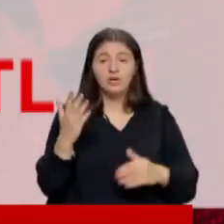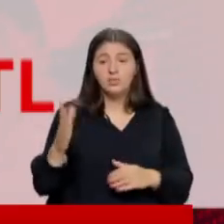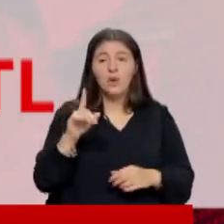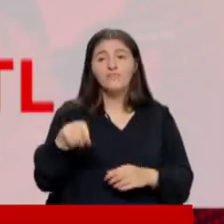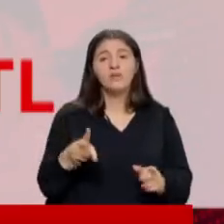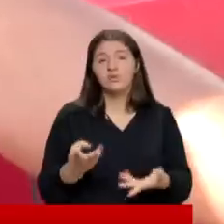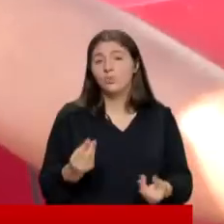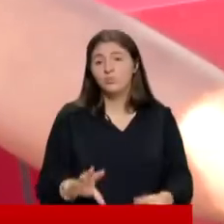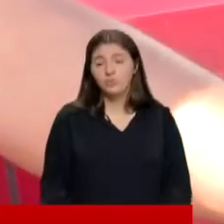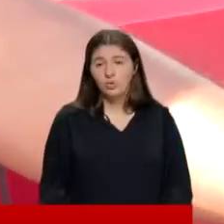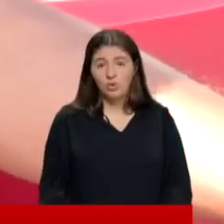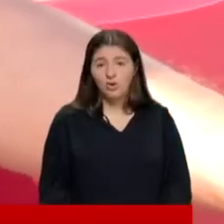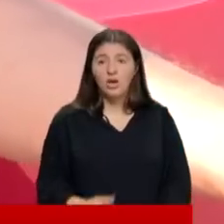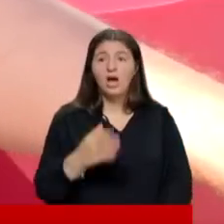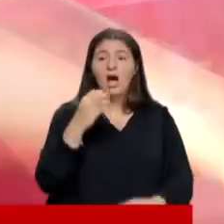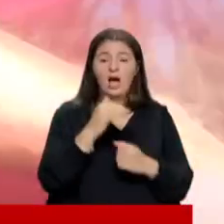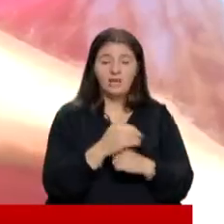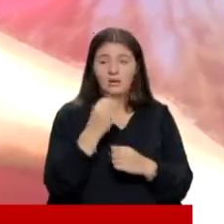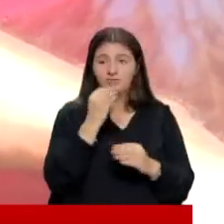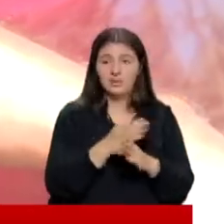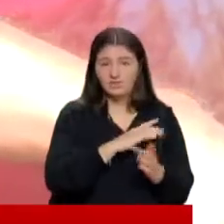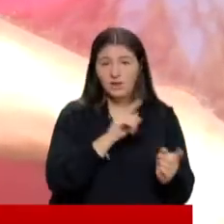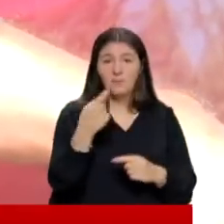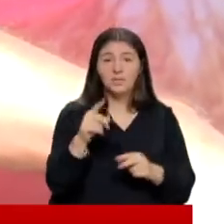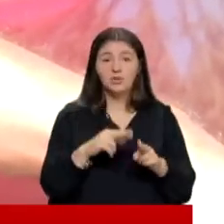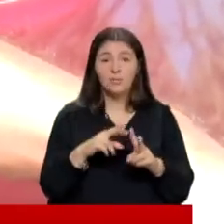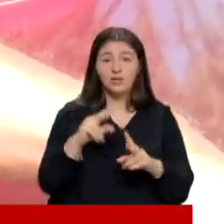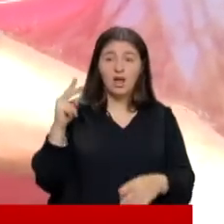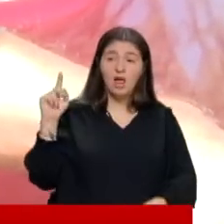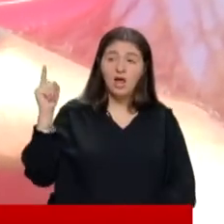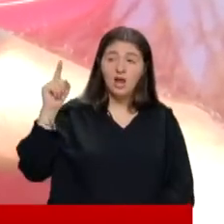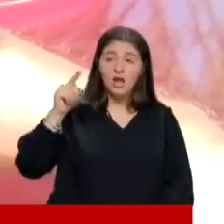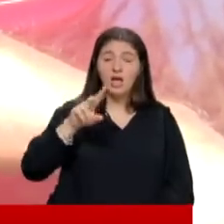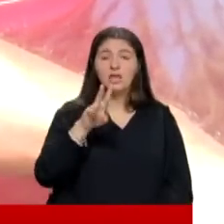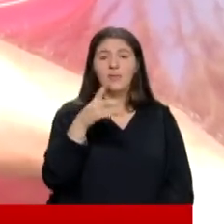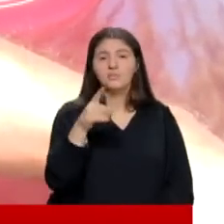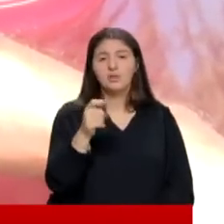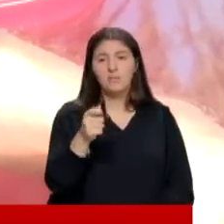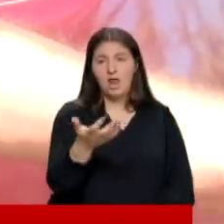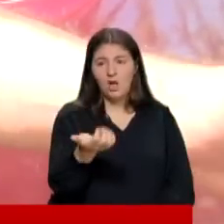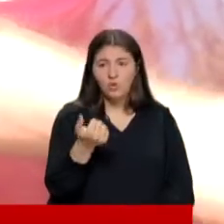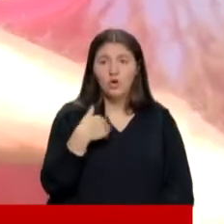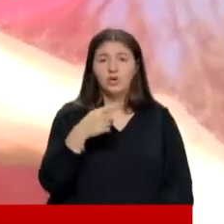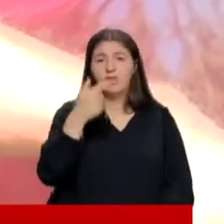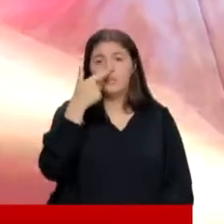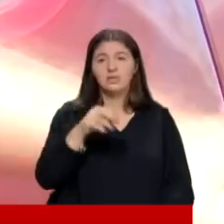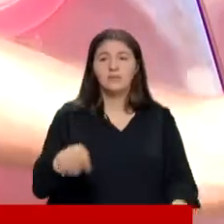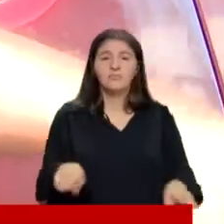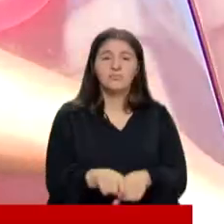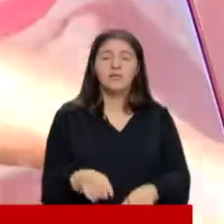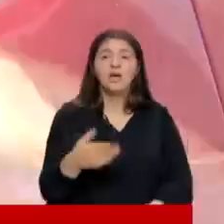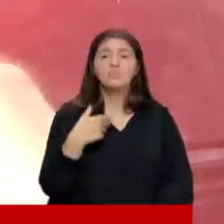vergiden de Vazgeçilmiyor 1000 kilometre yol geliyoruz 25 bin civarı para alıyoruz adam mazot'a denk geliyor